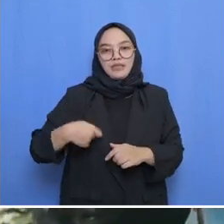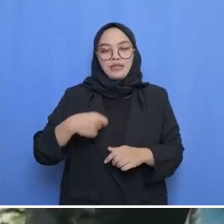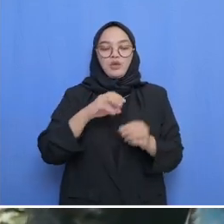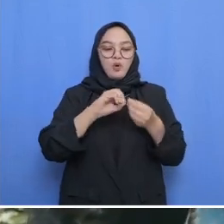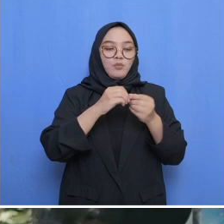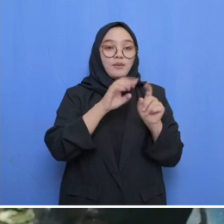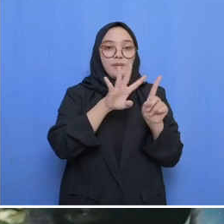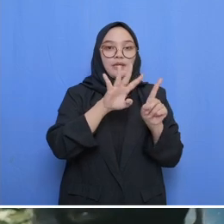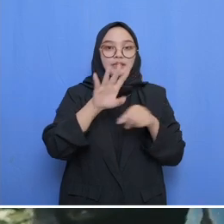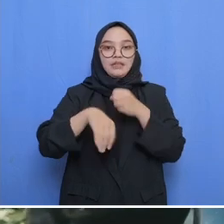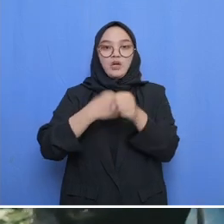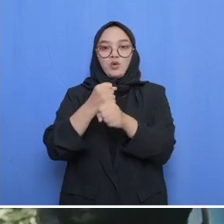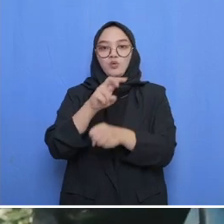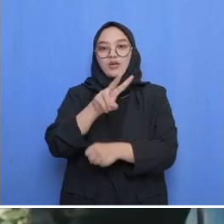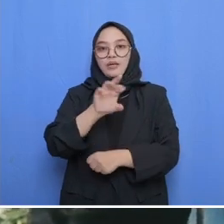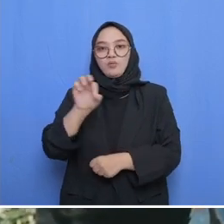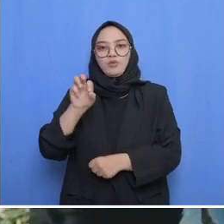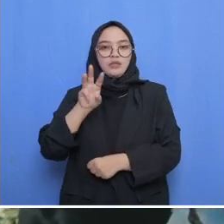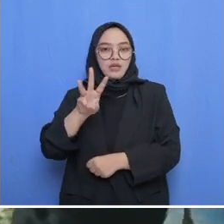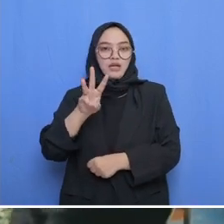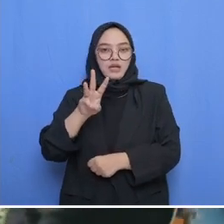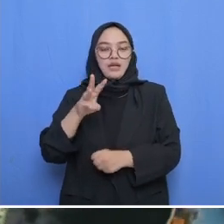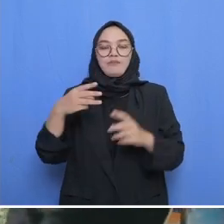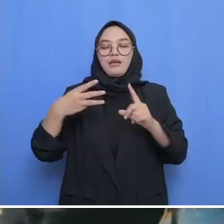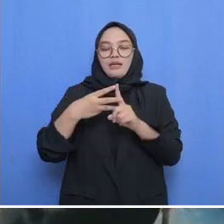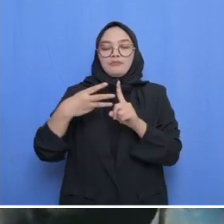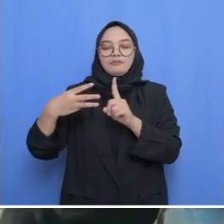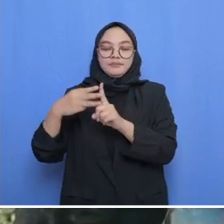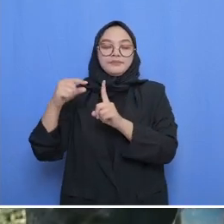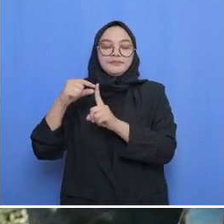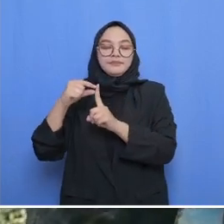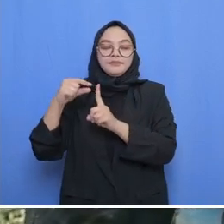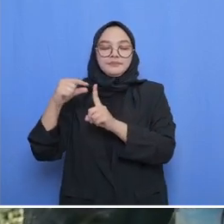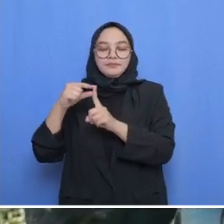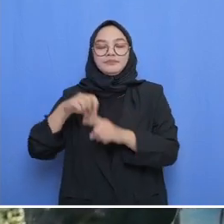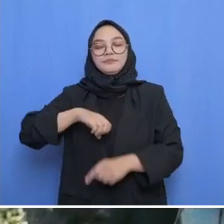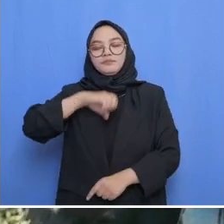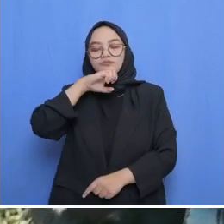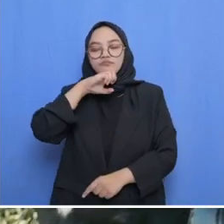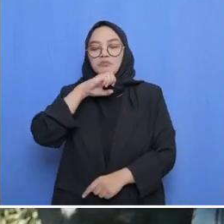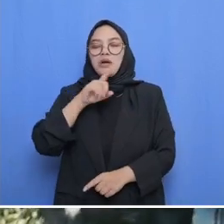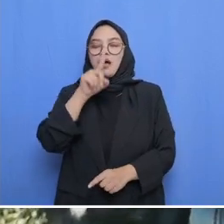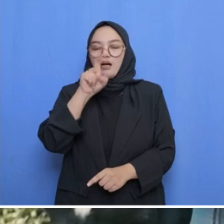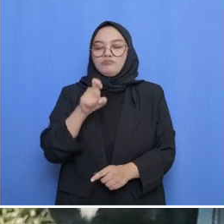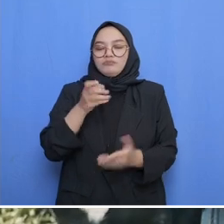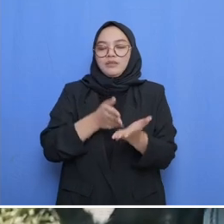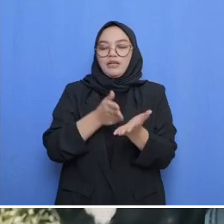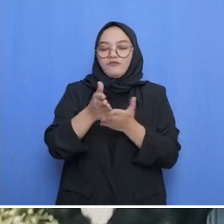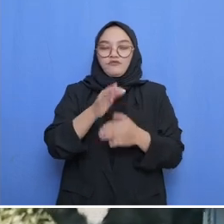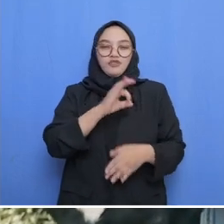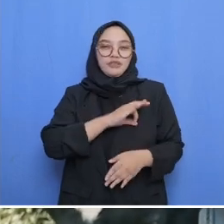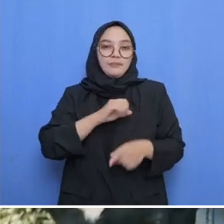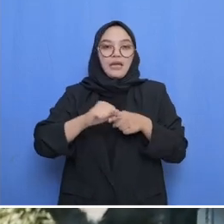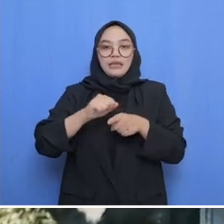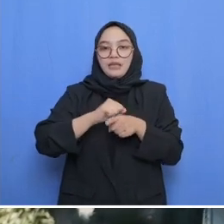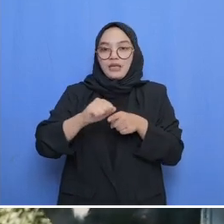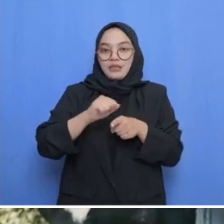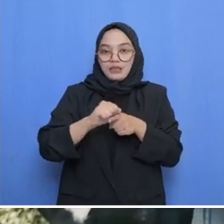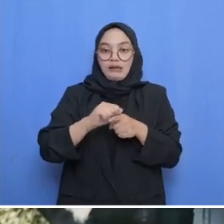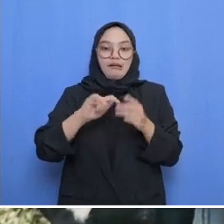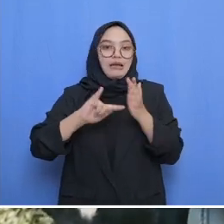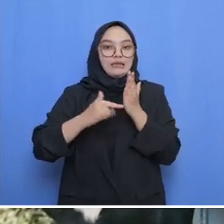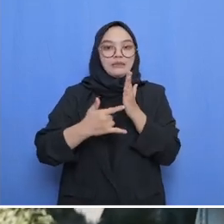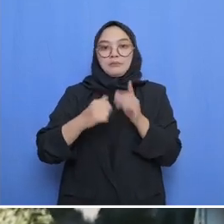14 Tahun 2023, Balai Besar Pelatihan Peternakan Batu mempunyai tugas melaksanakan fungsi pelatihan